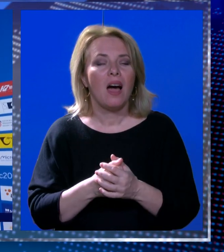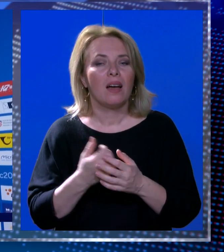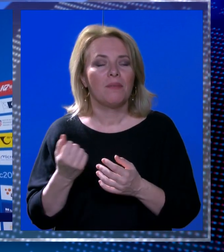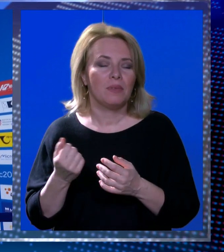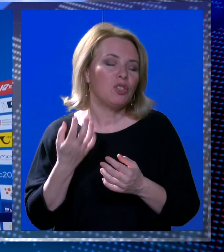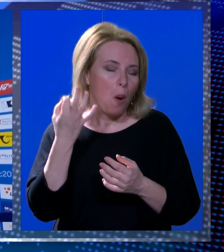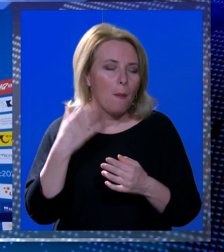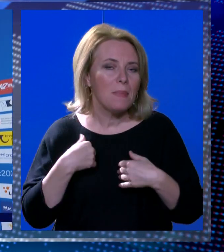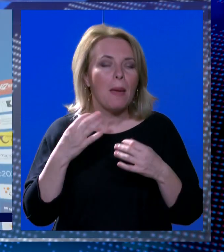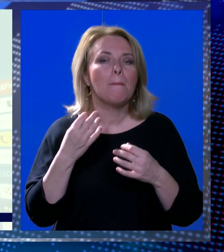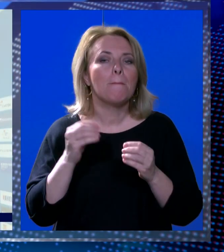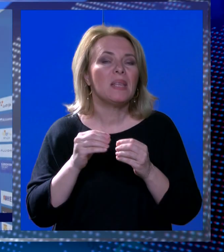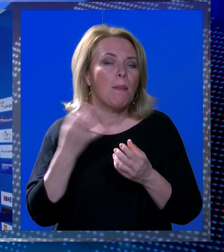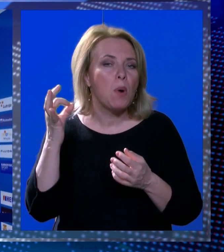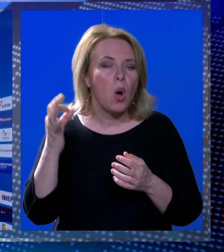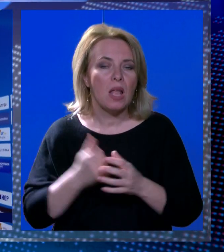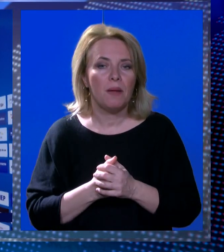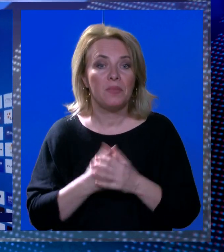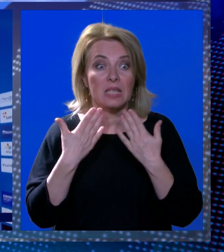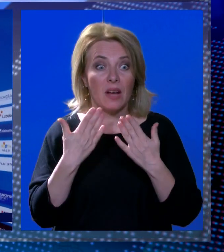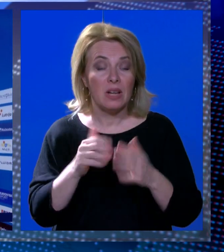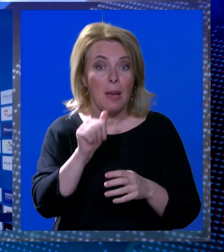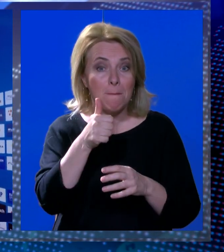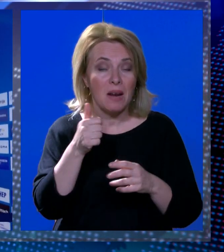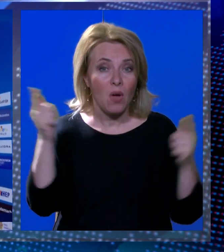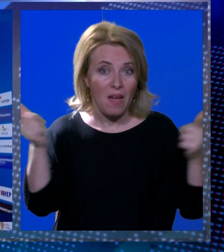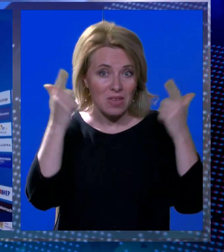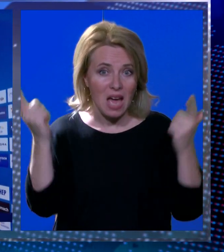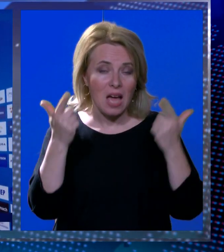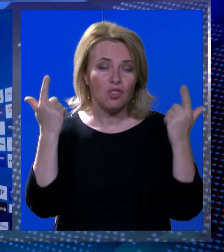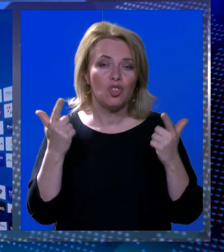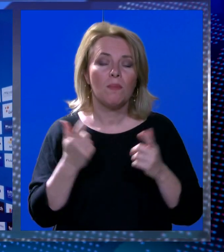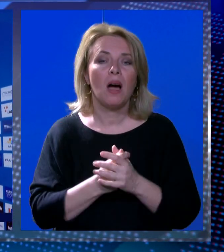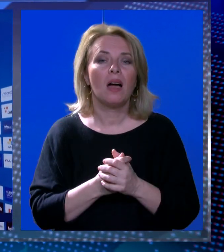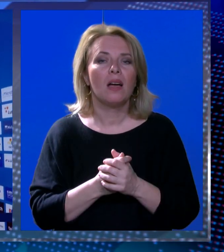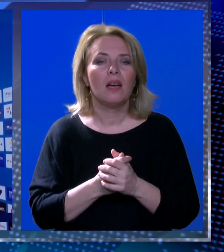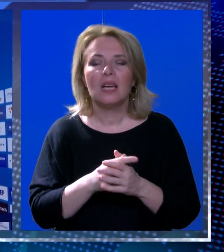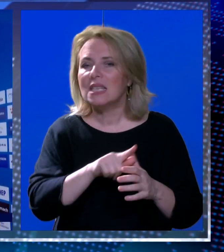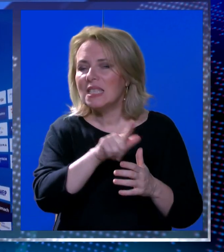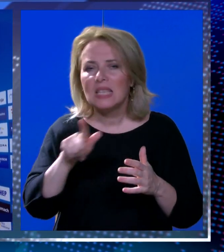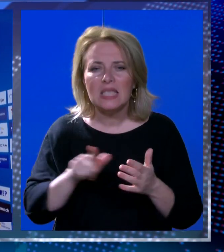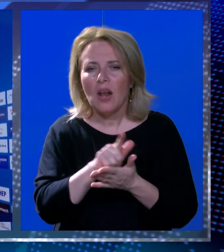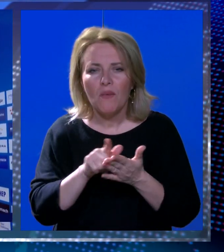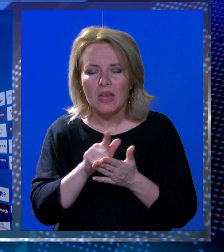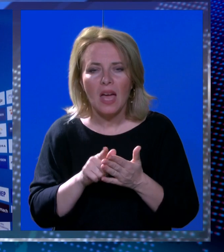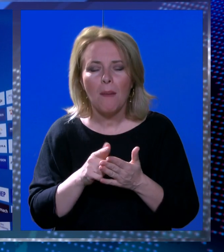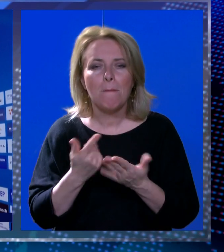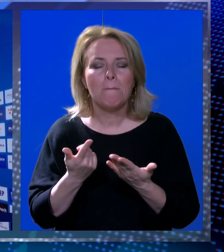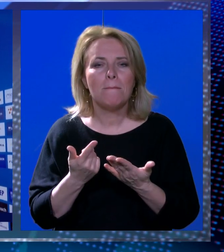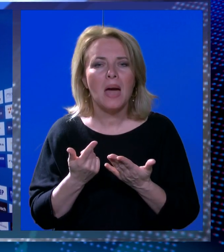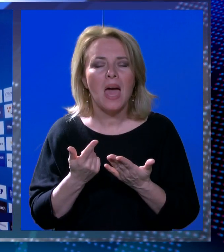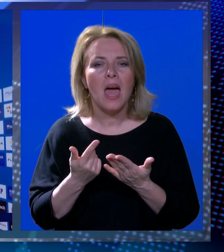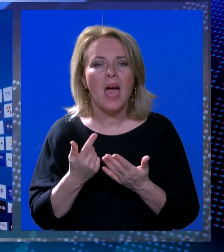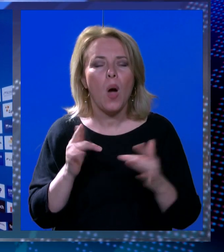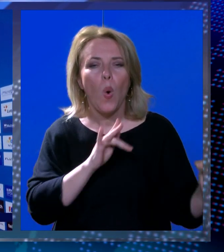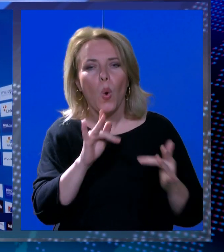nositi u vodi, da ćemo mi biti bolji. Da, zahvalio bih se prvo našim navijačima koji su bili tokom cijelu utakmice vjetar u leđa, naš